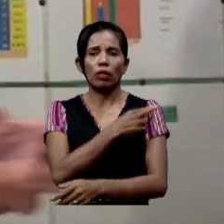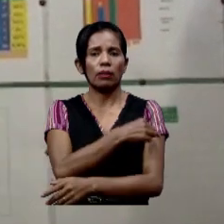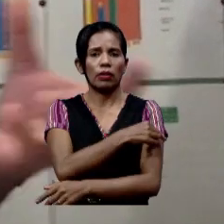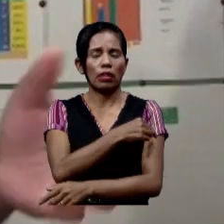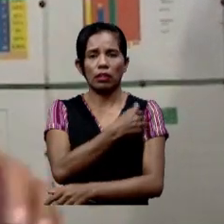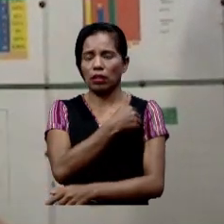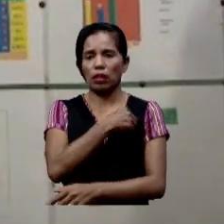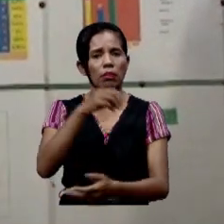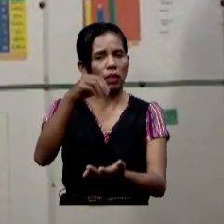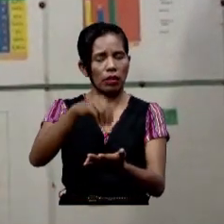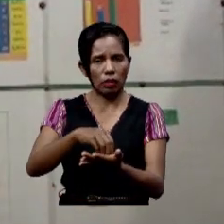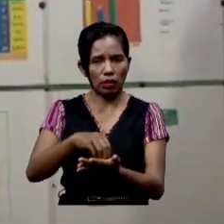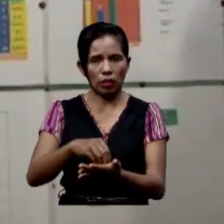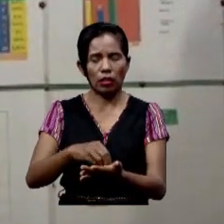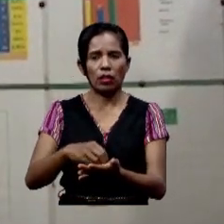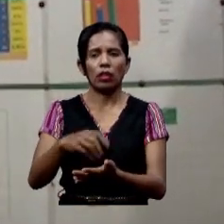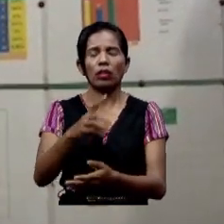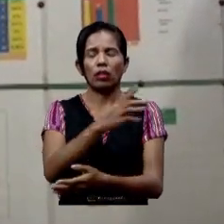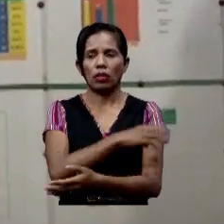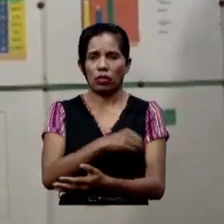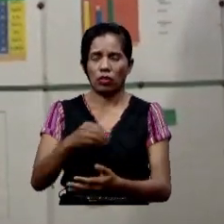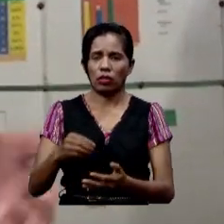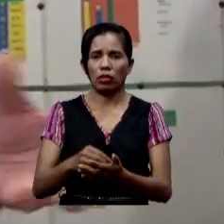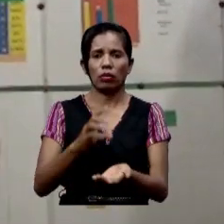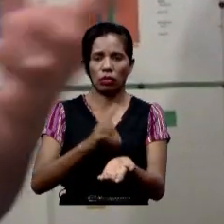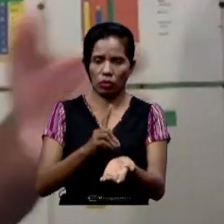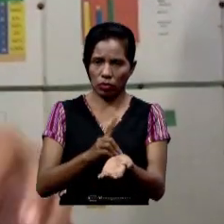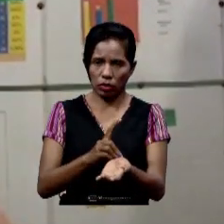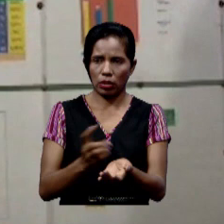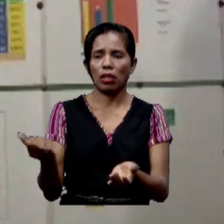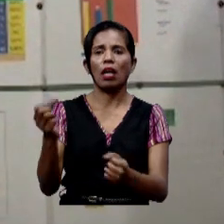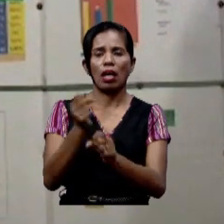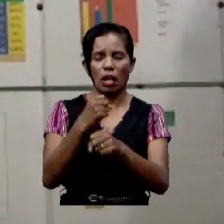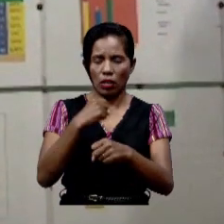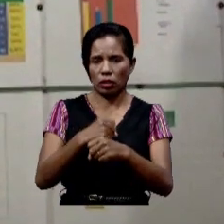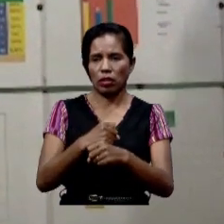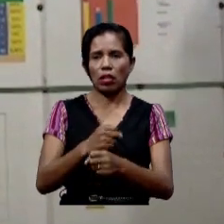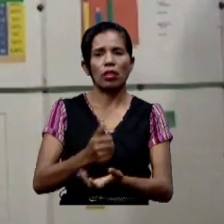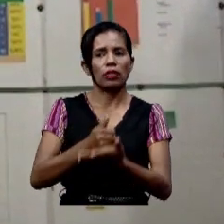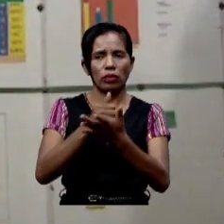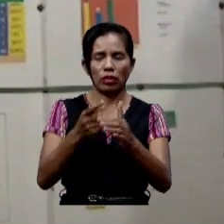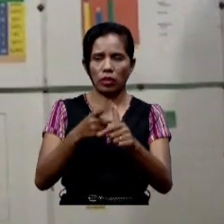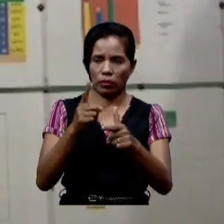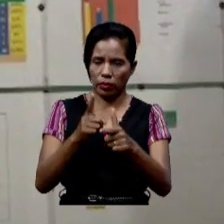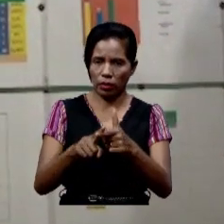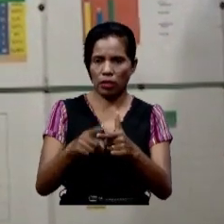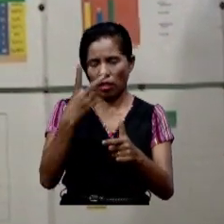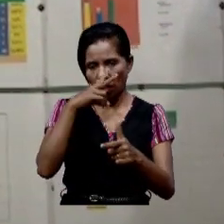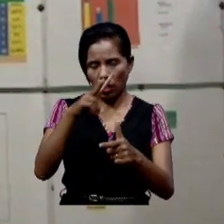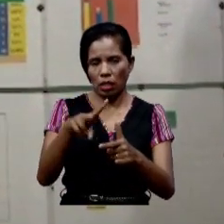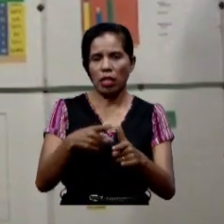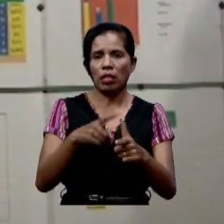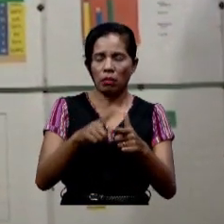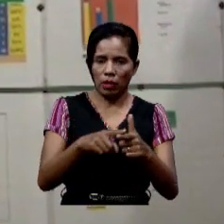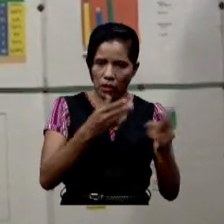atau akhirnya kan dokter sih hal tiap premier skor hal tiap termin itu tuh stabilisasi nya konisan atau